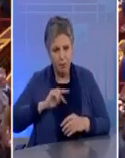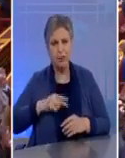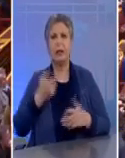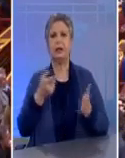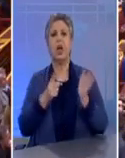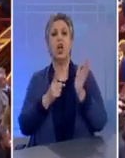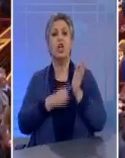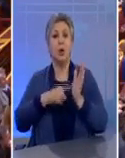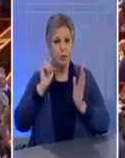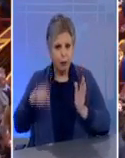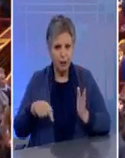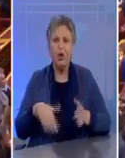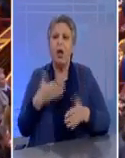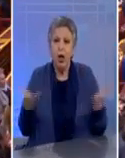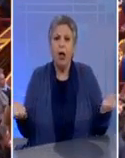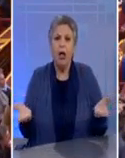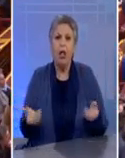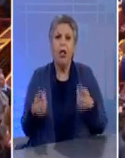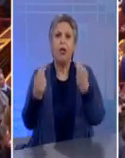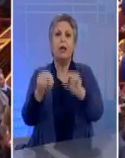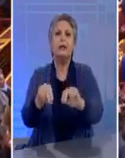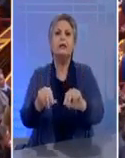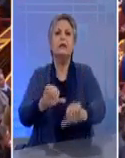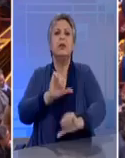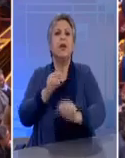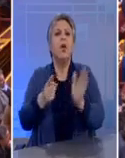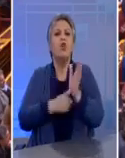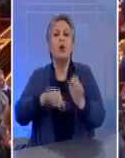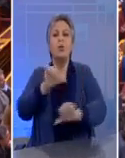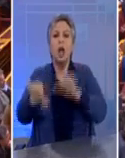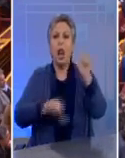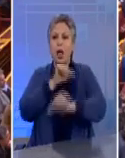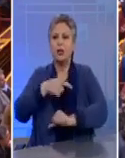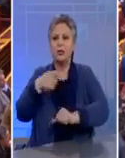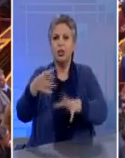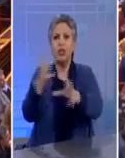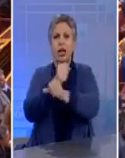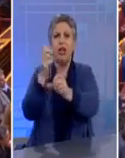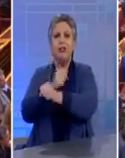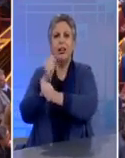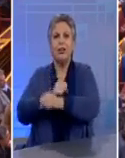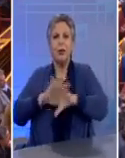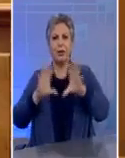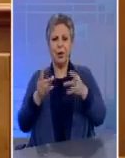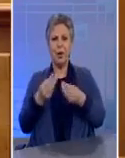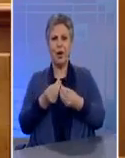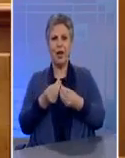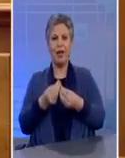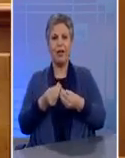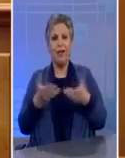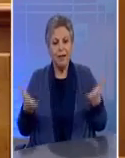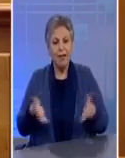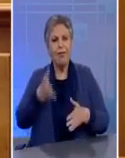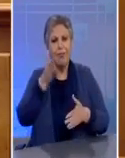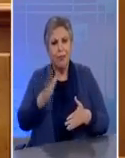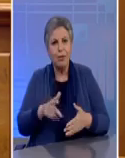μπορεί. Λέμε, αφού όλα τα καταφέρνετε ρε παιδιά, εδώ μέσα στην αίθουσα αυτή μπορείτε τα πάντα,